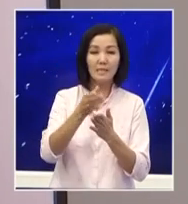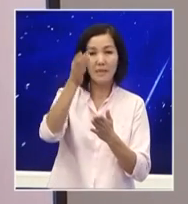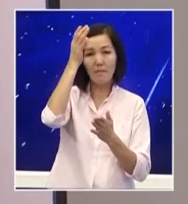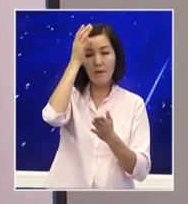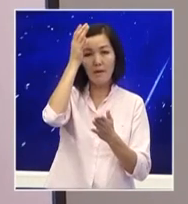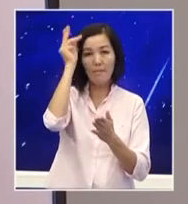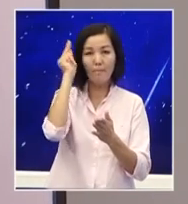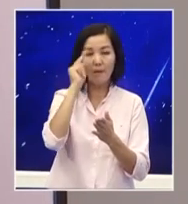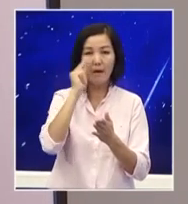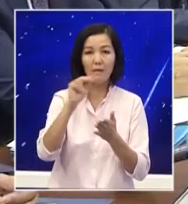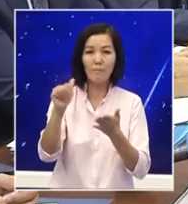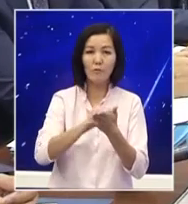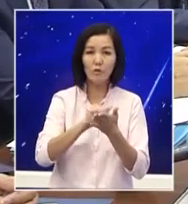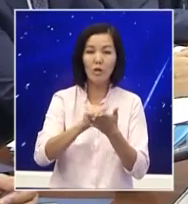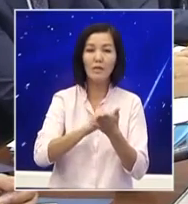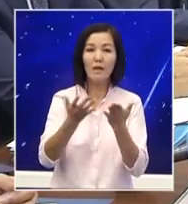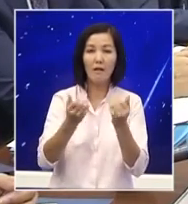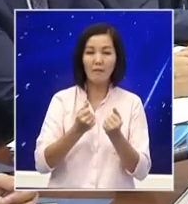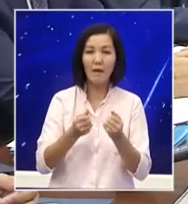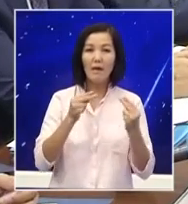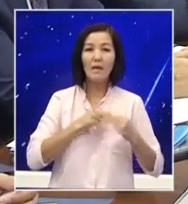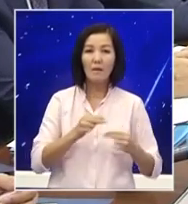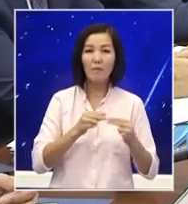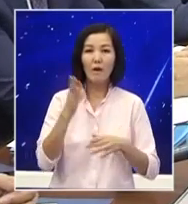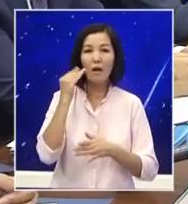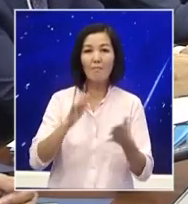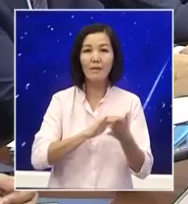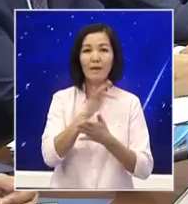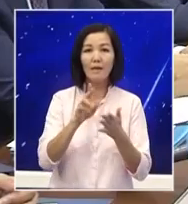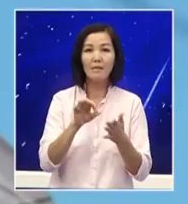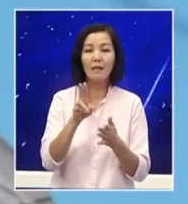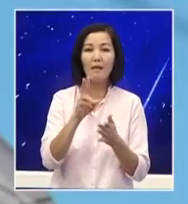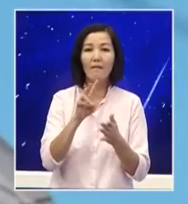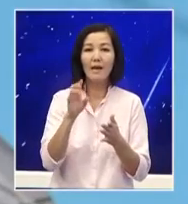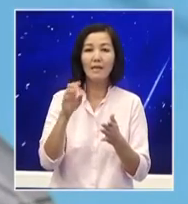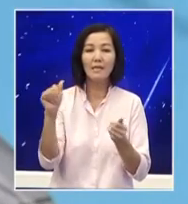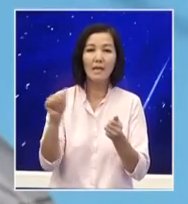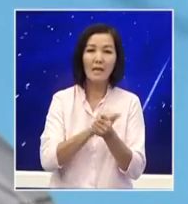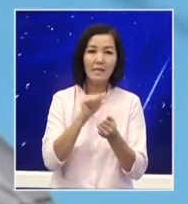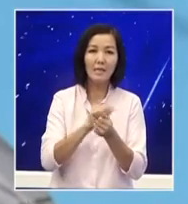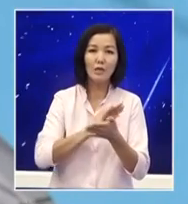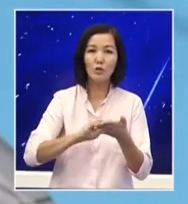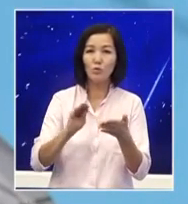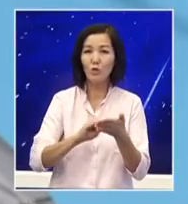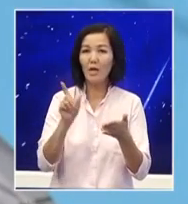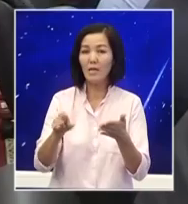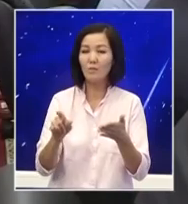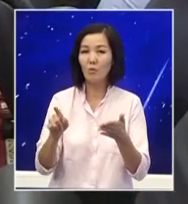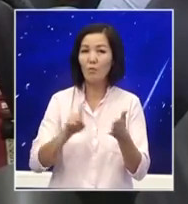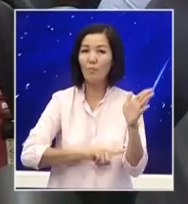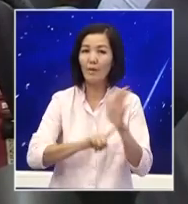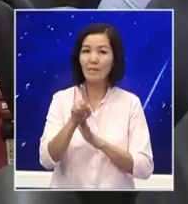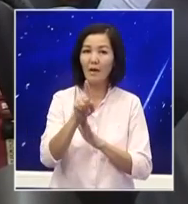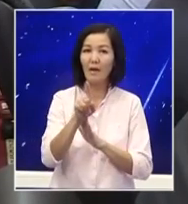университетінде экономика саласында білім алды. Еңбек жолын Алматы қаласында Деловая неделя газет тілшісі болып бастаған. Фрилансер,